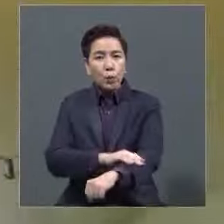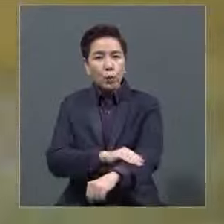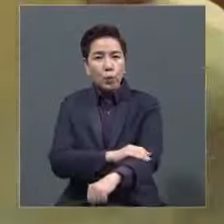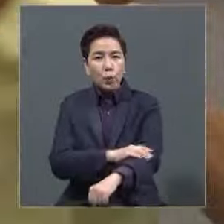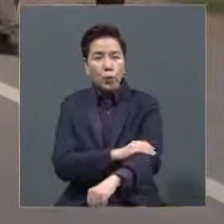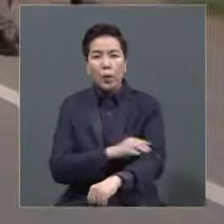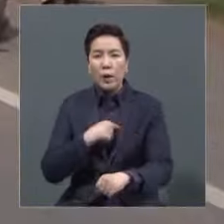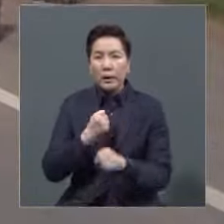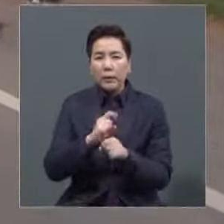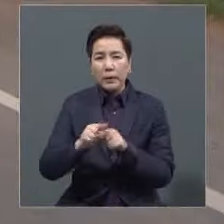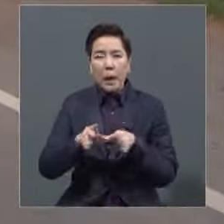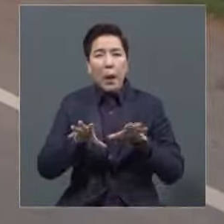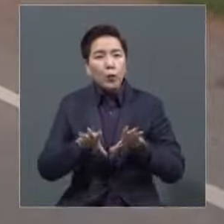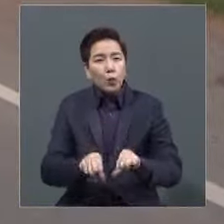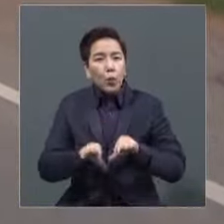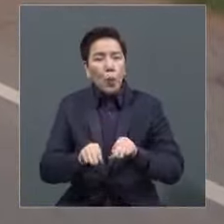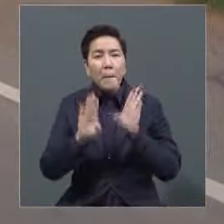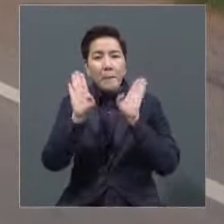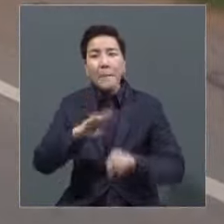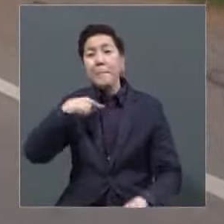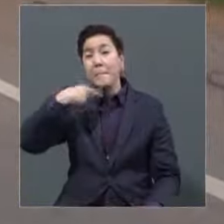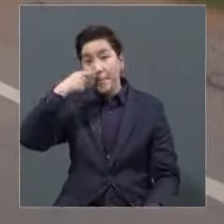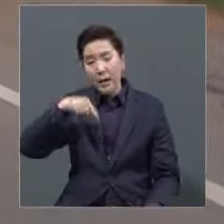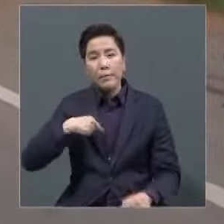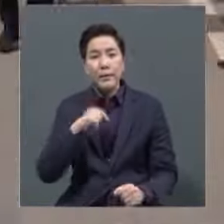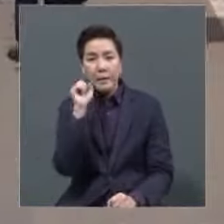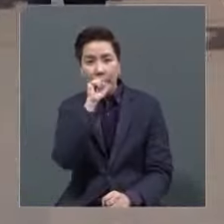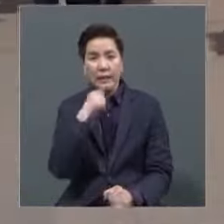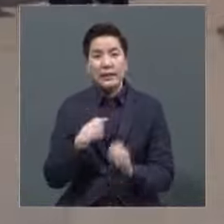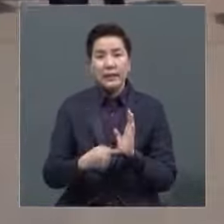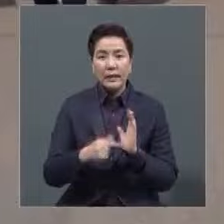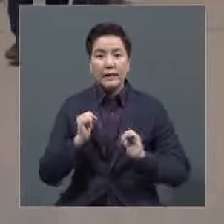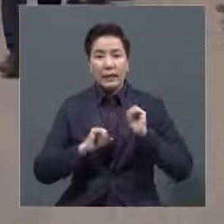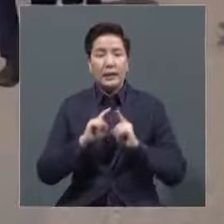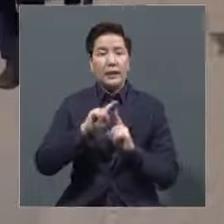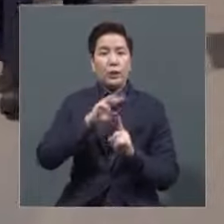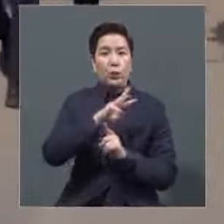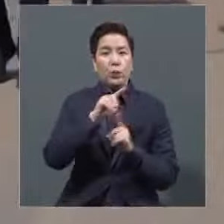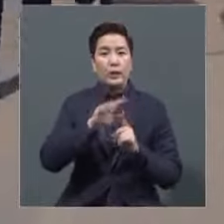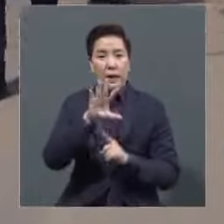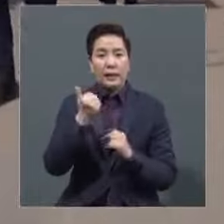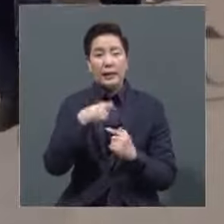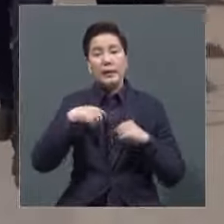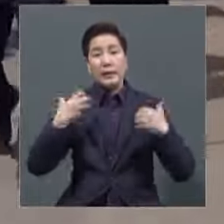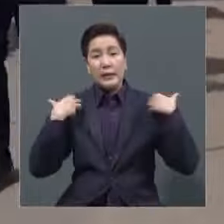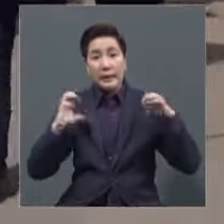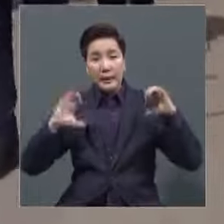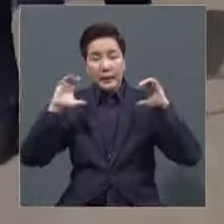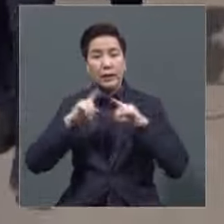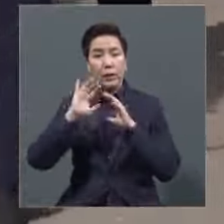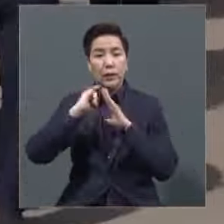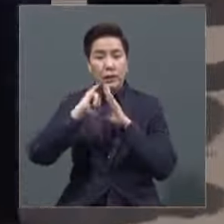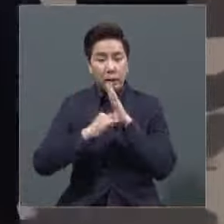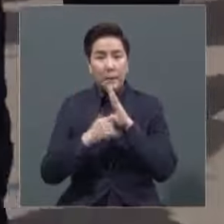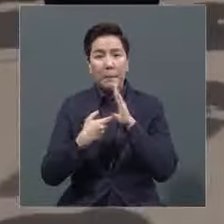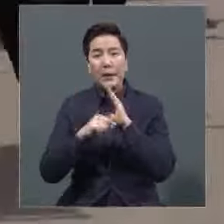ฟิศซินโดรมแบบนวดแผนไทยนะคะมีการแสดงดนตรีด้วยแล้วจากนั้นวันพุธที่5มิถุนายนผู้ว่าราชการจังหวัดปราจีนบุรีก็